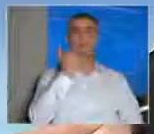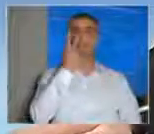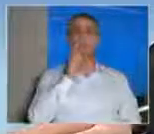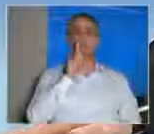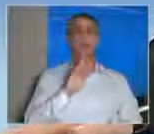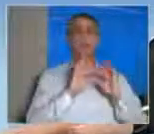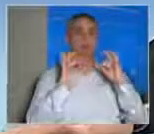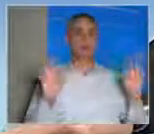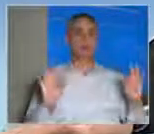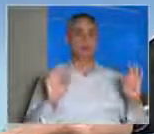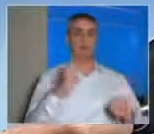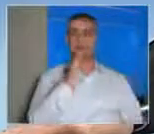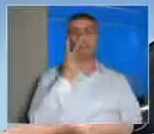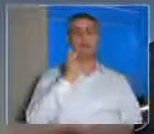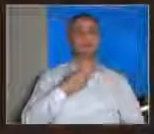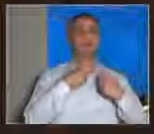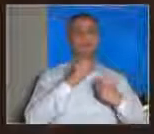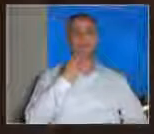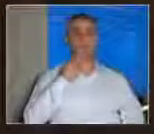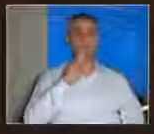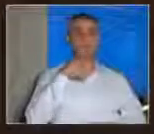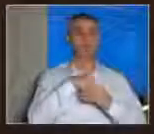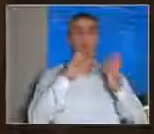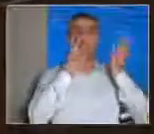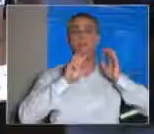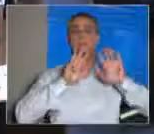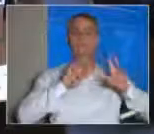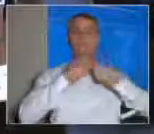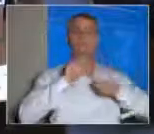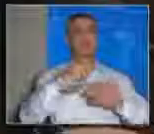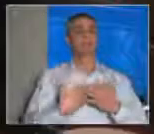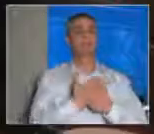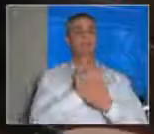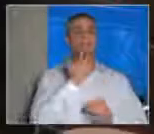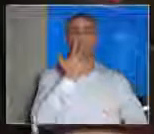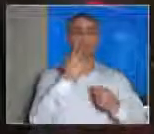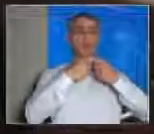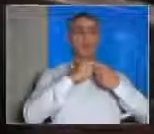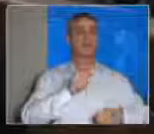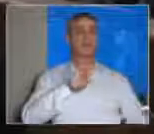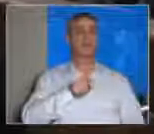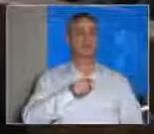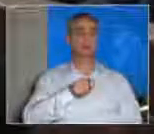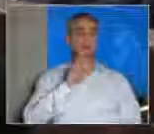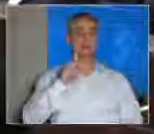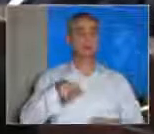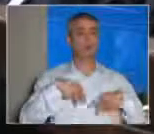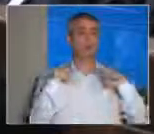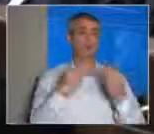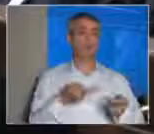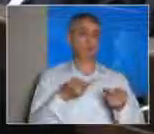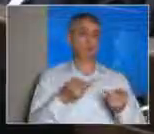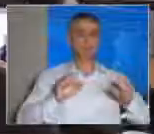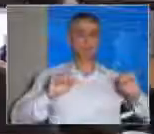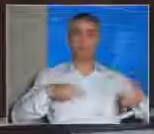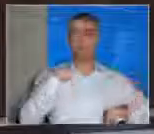לדרך, 120 חברים הושבעו אתמול, ביניהם 49 חברי כנסת חדשים ושלושה חברי כנסת שחוזרים.